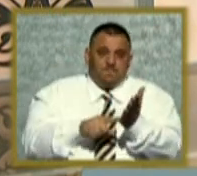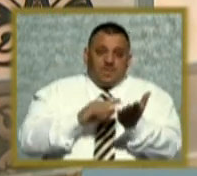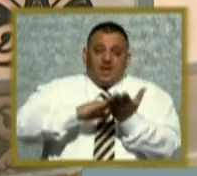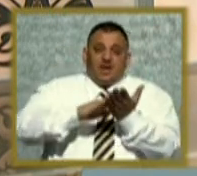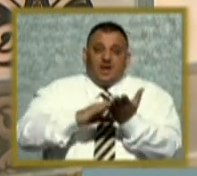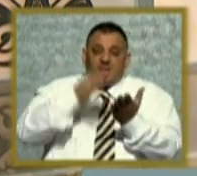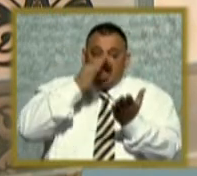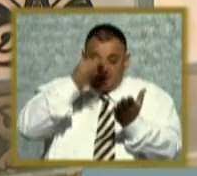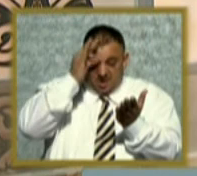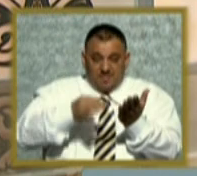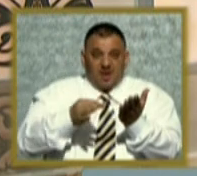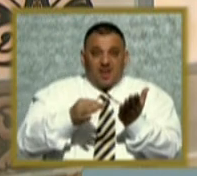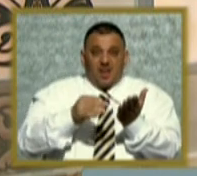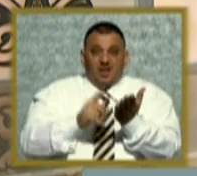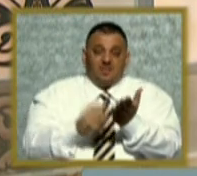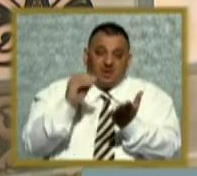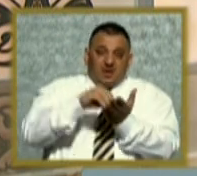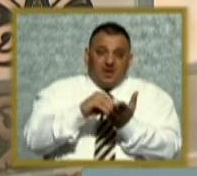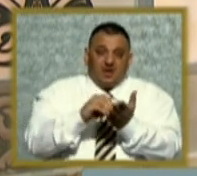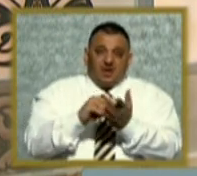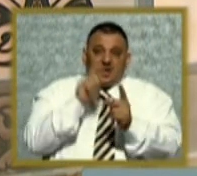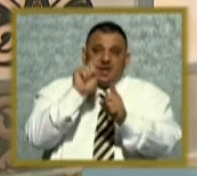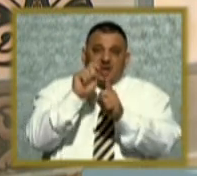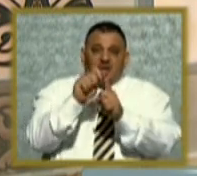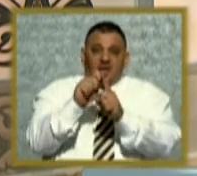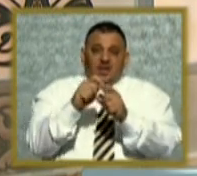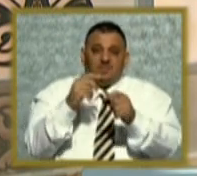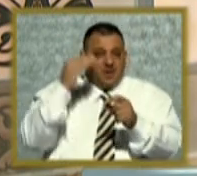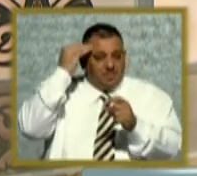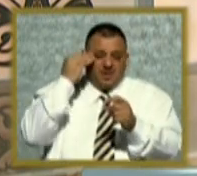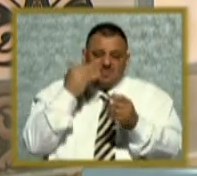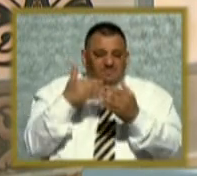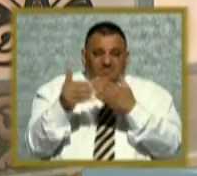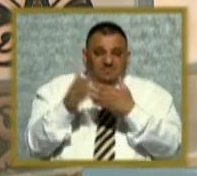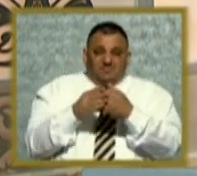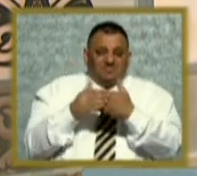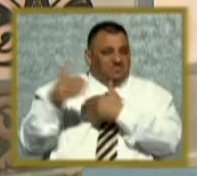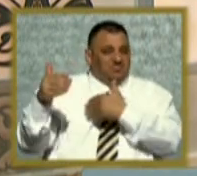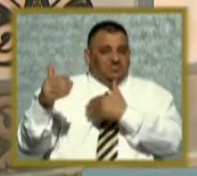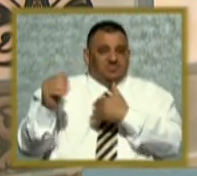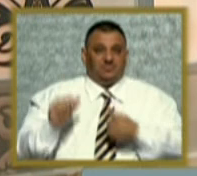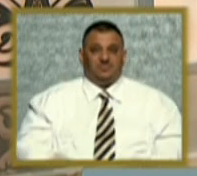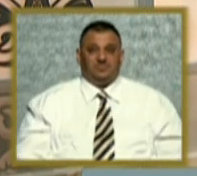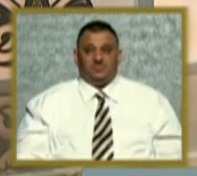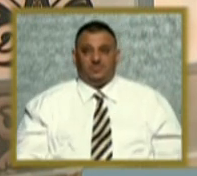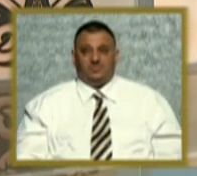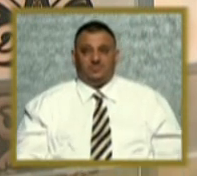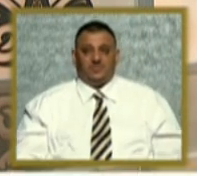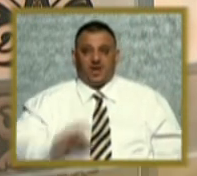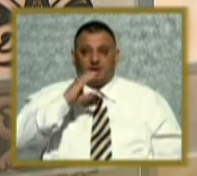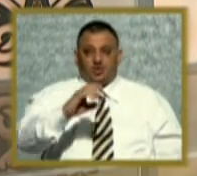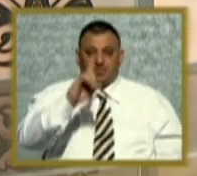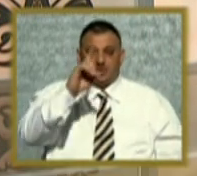والأخوة. طيب يا بابا أبشر علاقته مع البنات مو كويسة. أبشر يا أبو عمر، أبشر أبشر، تسمع الجواب إن شاء